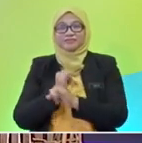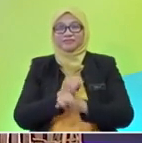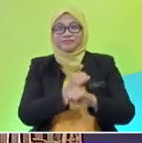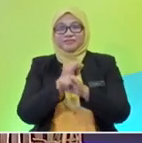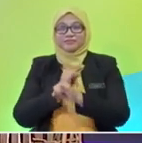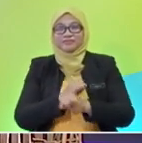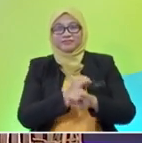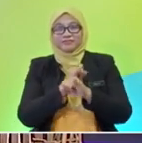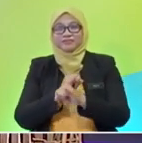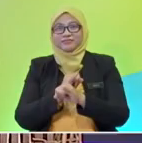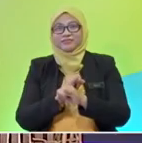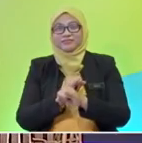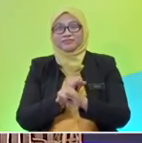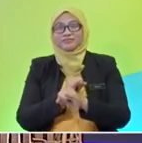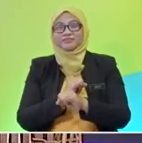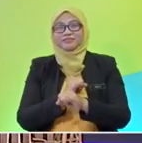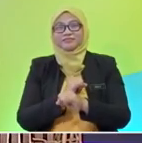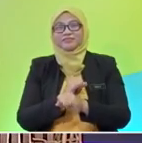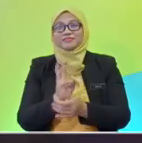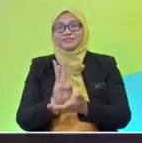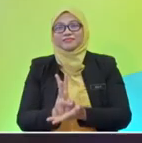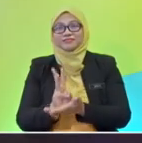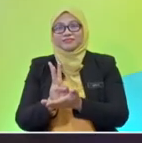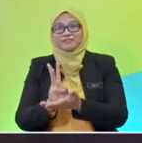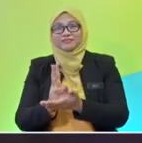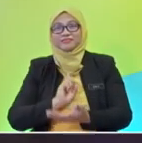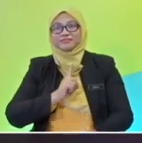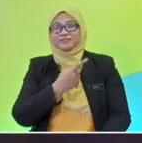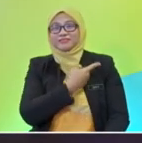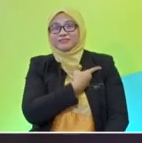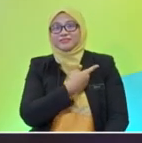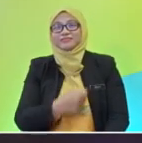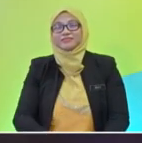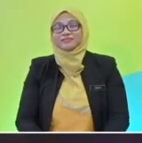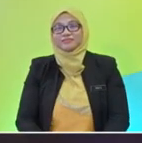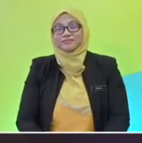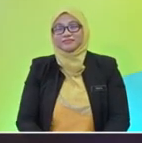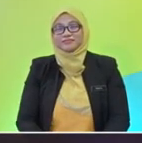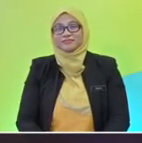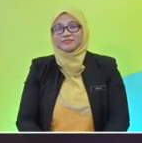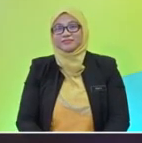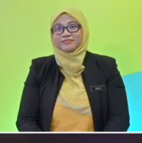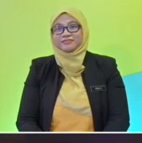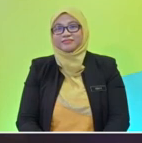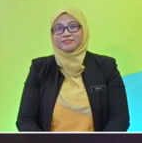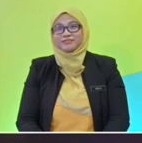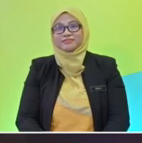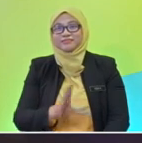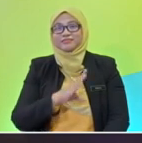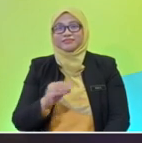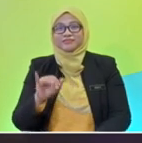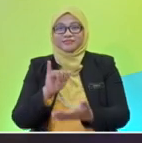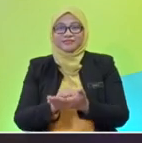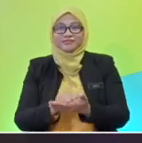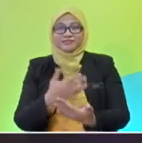hazanah warisan kita. Jaga hazanah warisan kita. Saya setuju tu cikgu. Dan dengan itu saya ingin mengucapkan ribuan